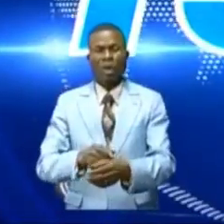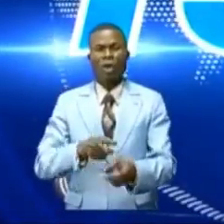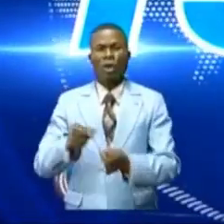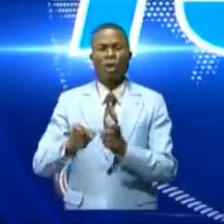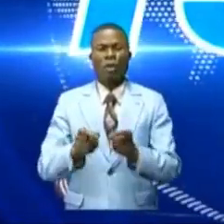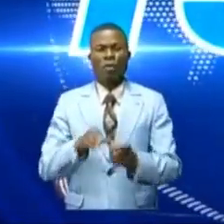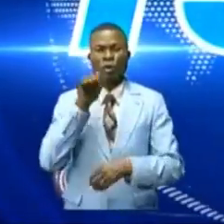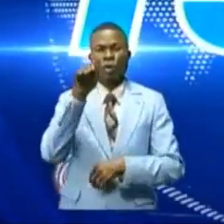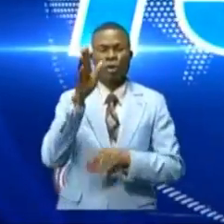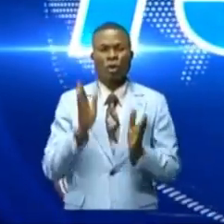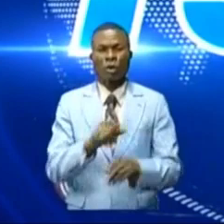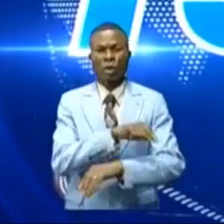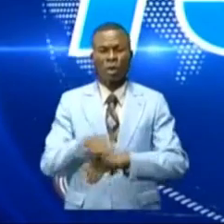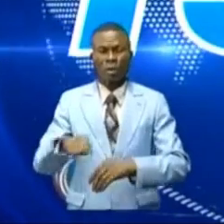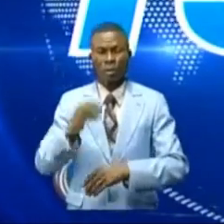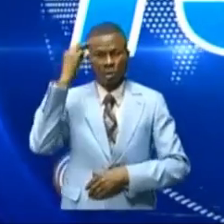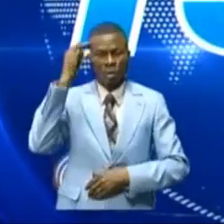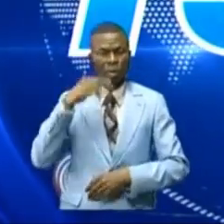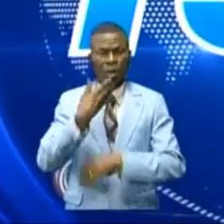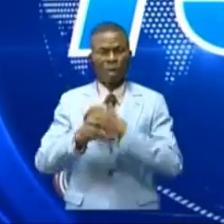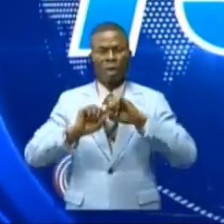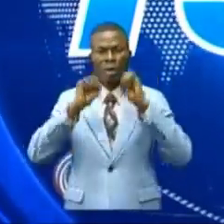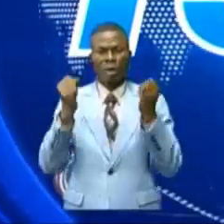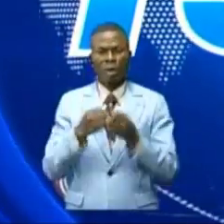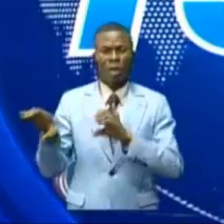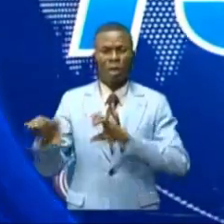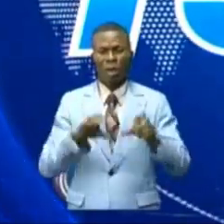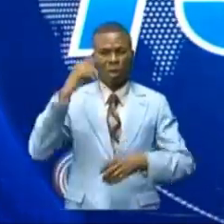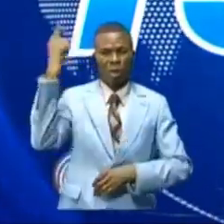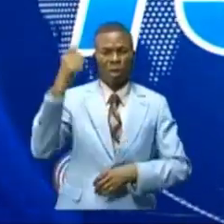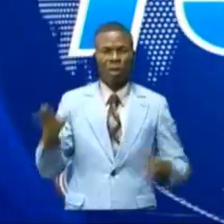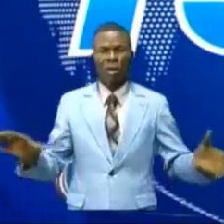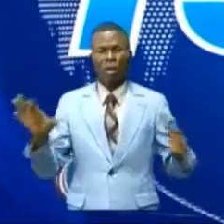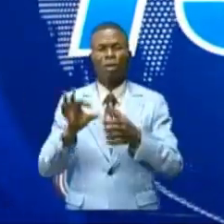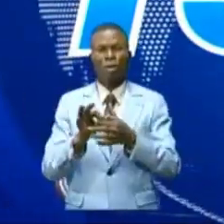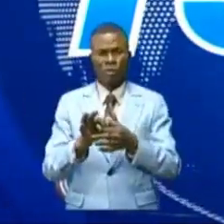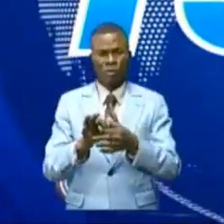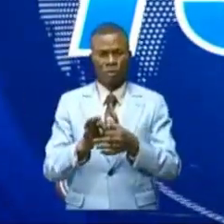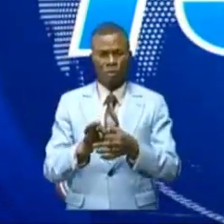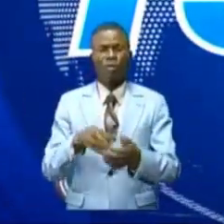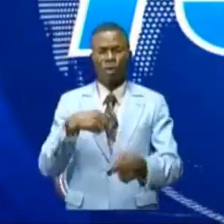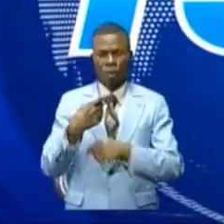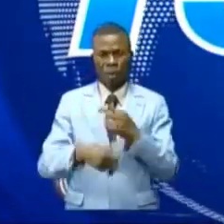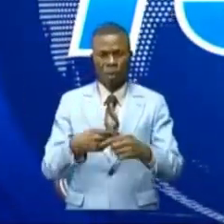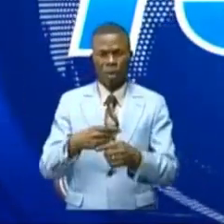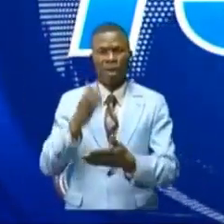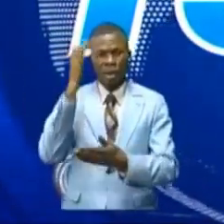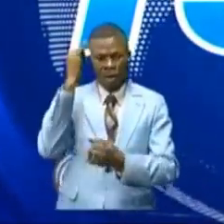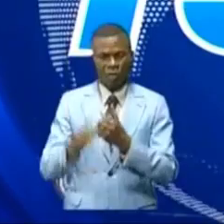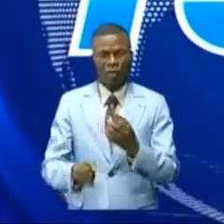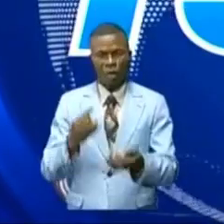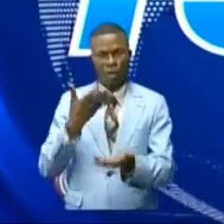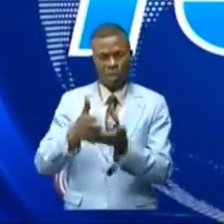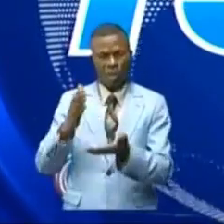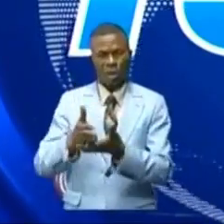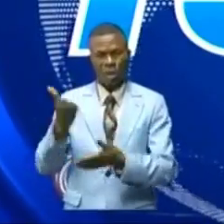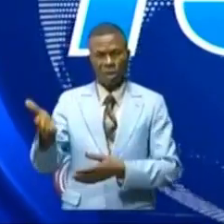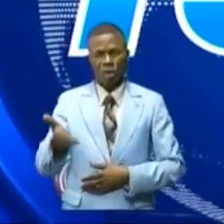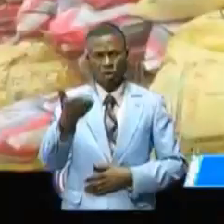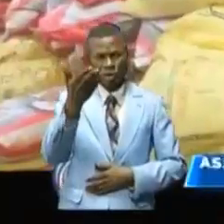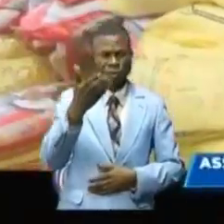de cabinet du ministre des Affaires sociales, Action humanitaire et solidarité qui a procédé à cette remise des dons de